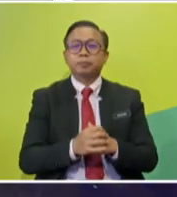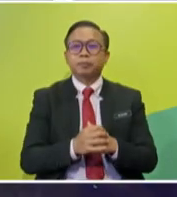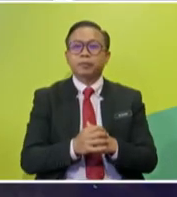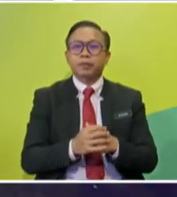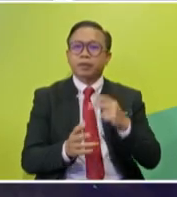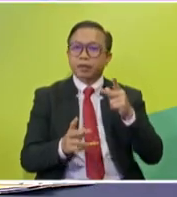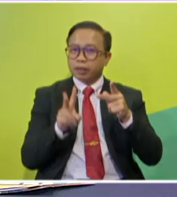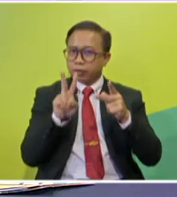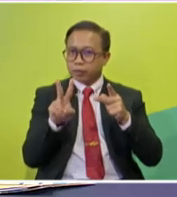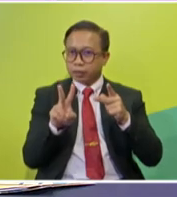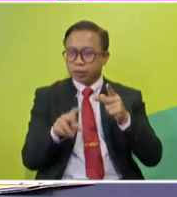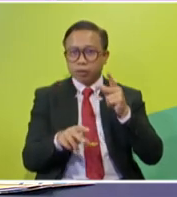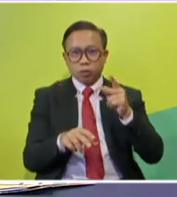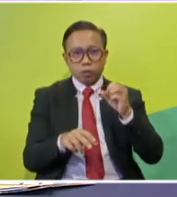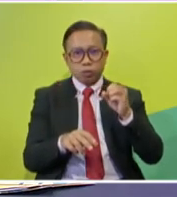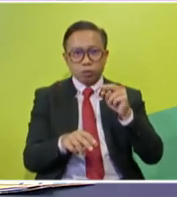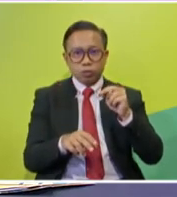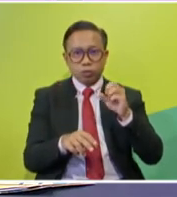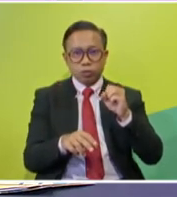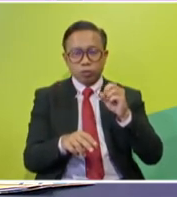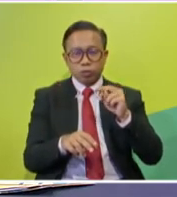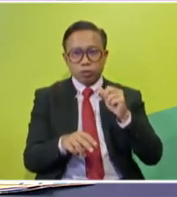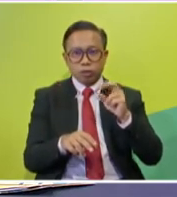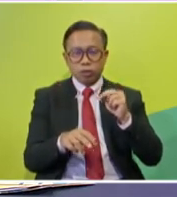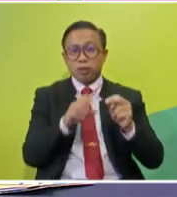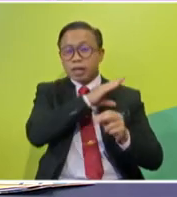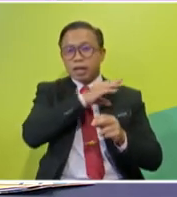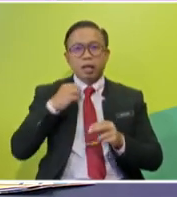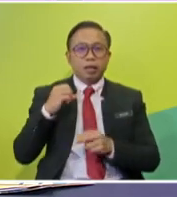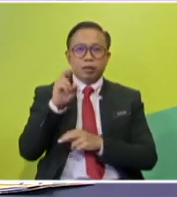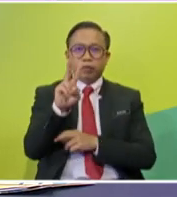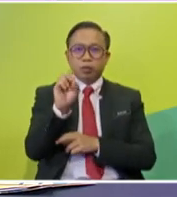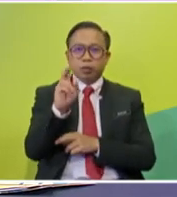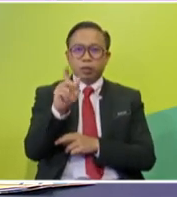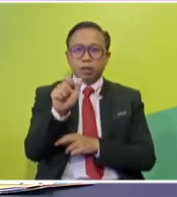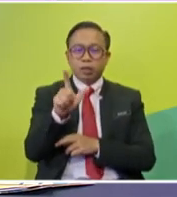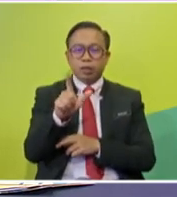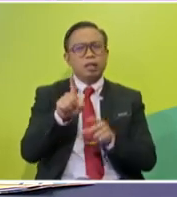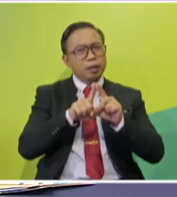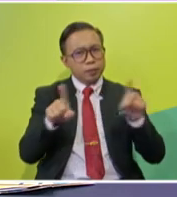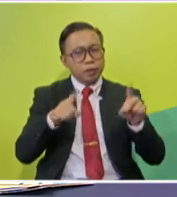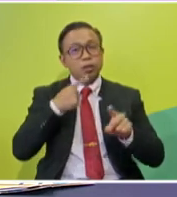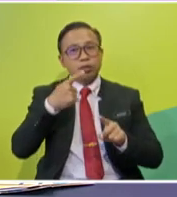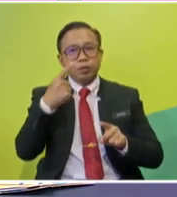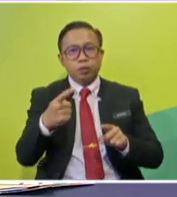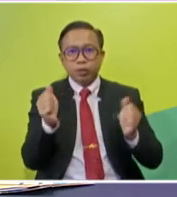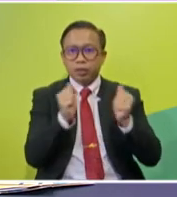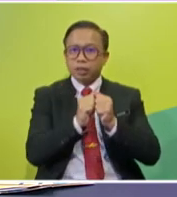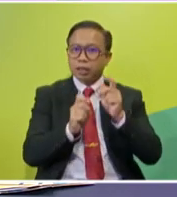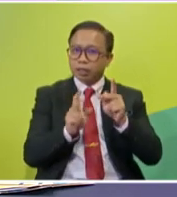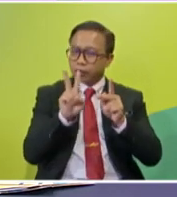mewakili konsonan dan juga boker tapi kan Cikgu bila kita sebut tentang